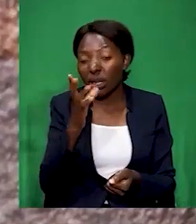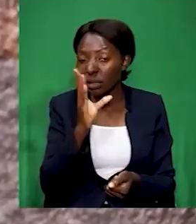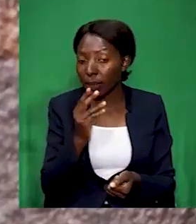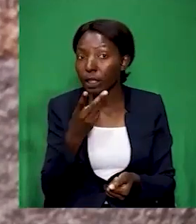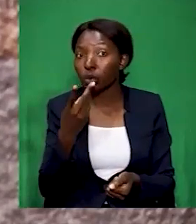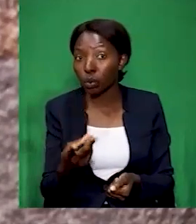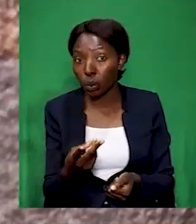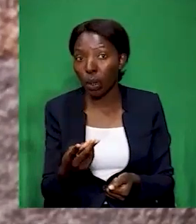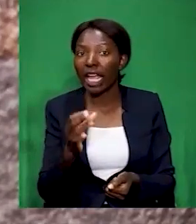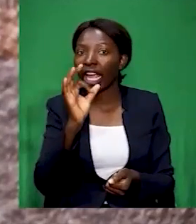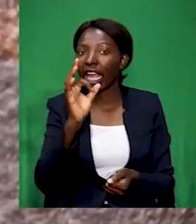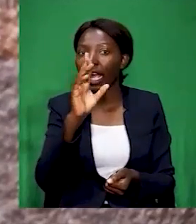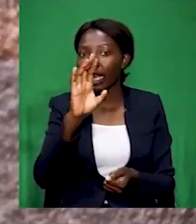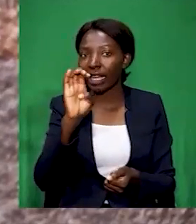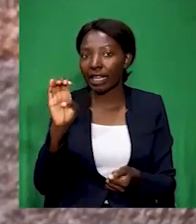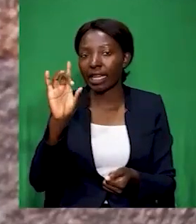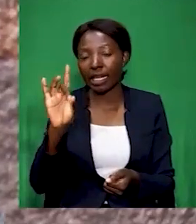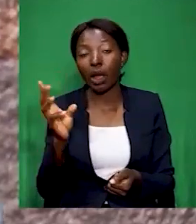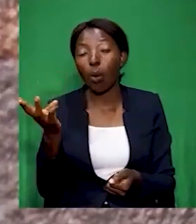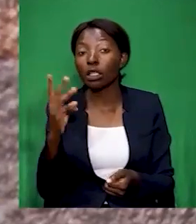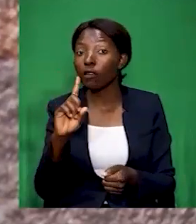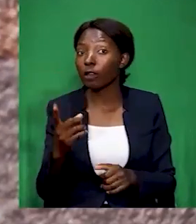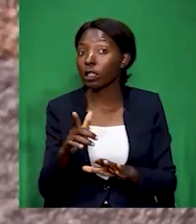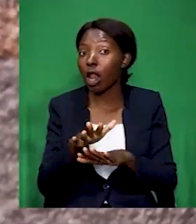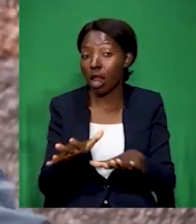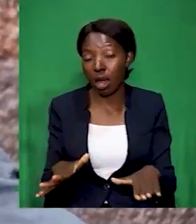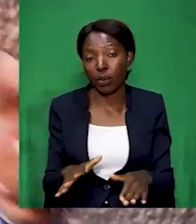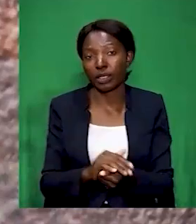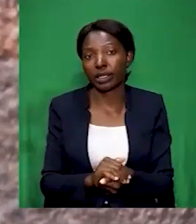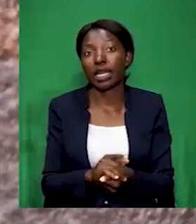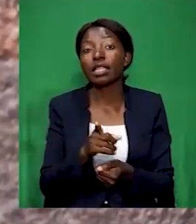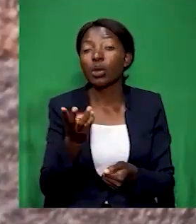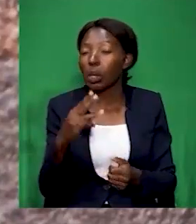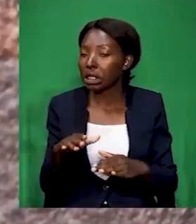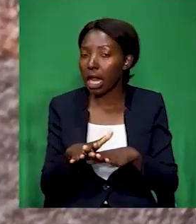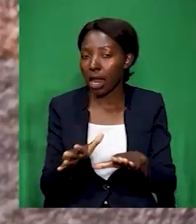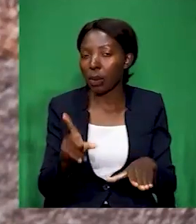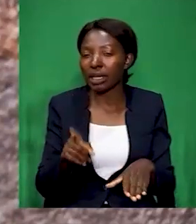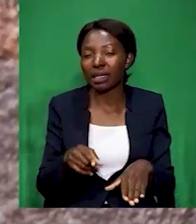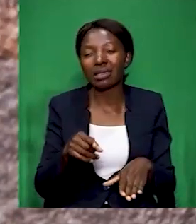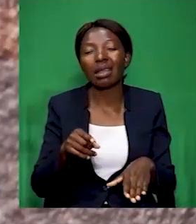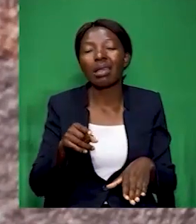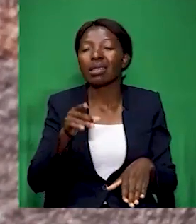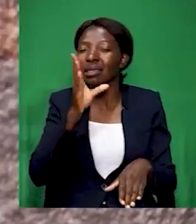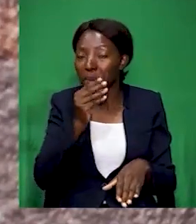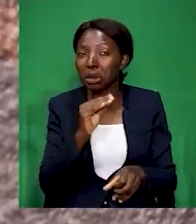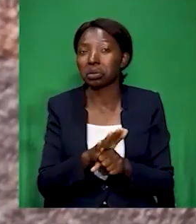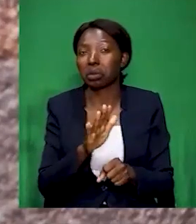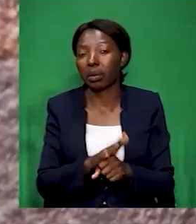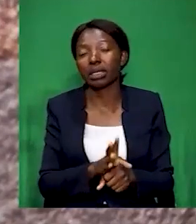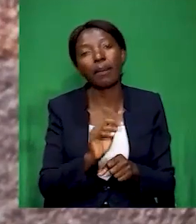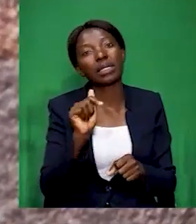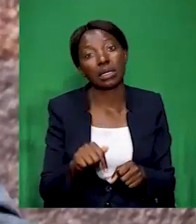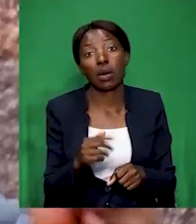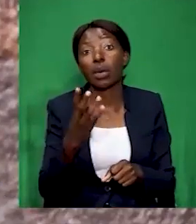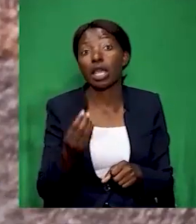kudaro chigiriki ndo yakanga iri first language yavo, ndo wakanga uri mutauro wamai. But kunonzi panapa